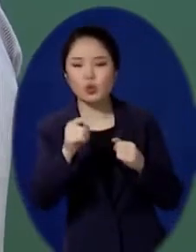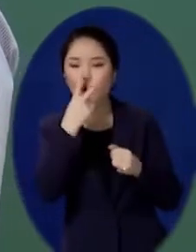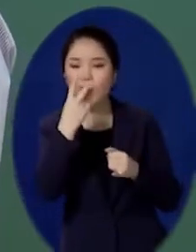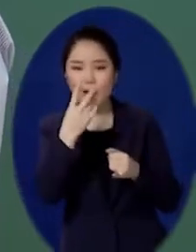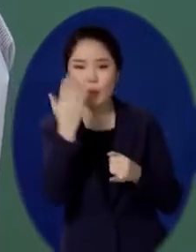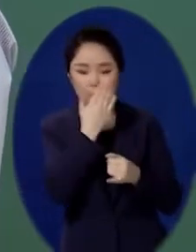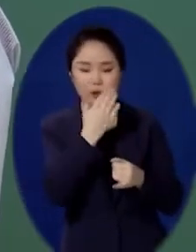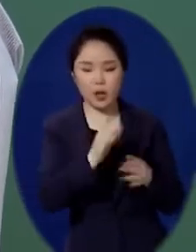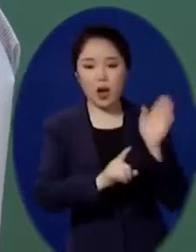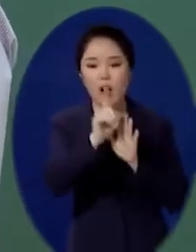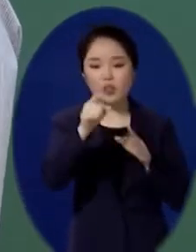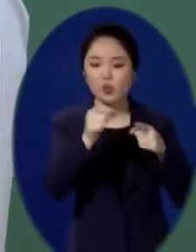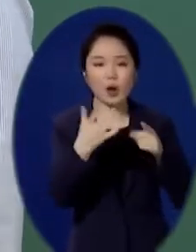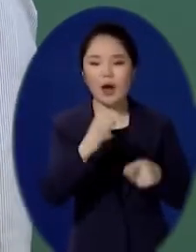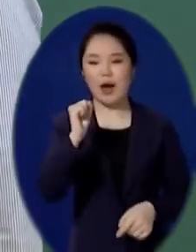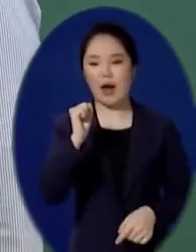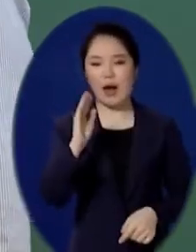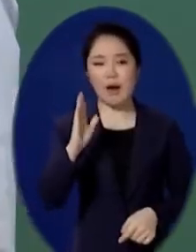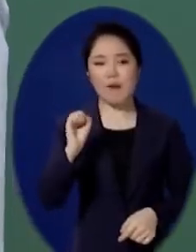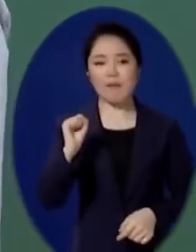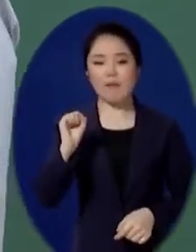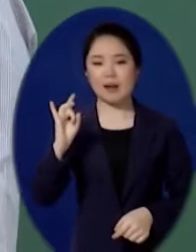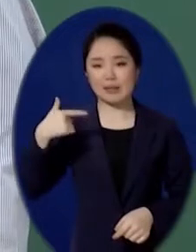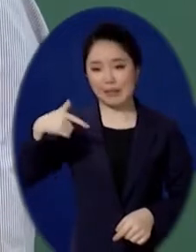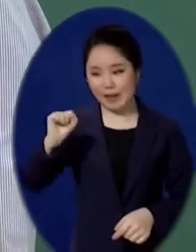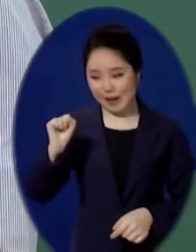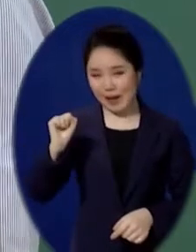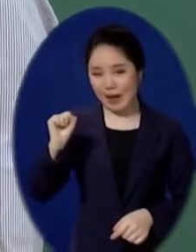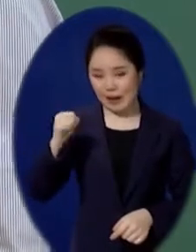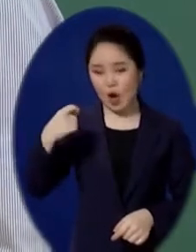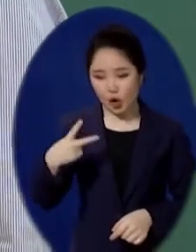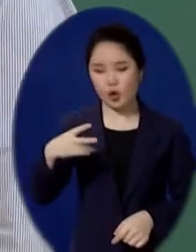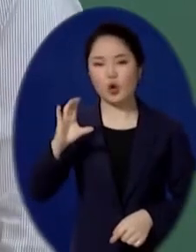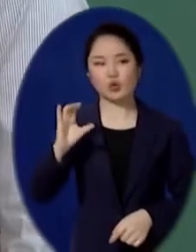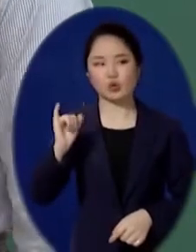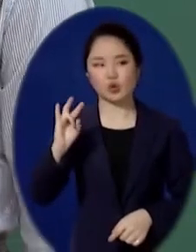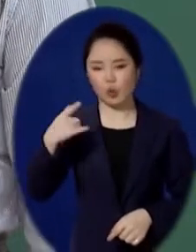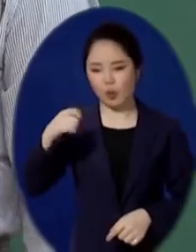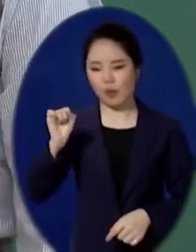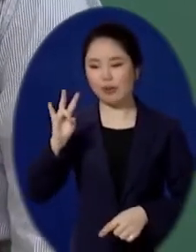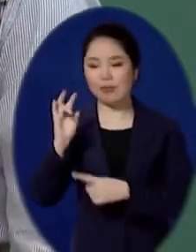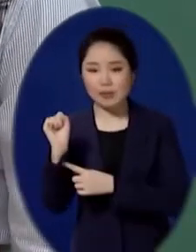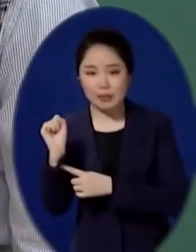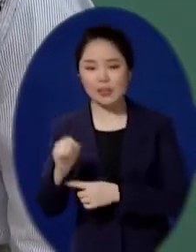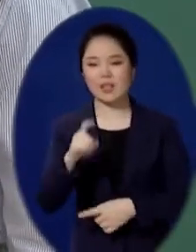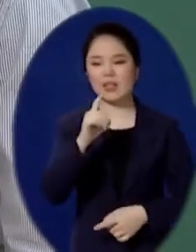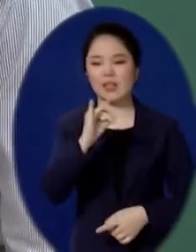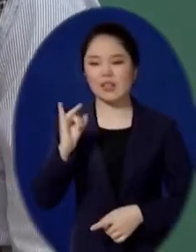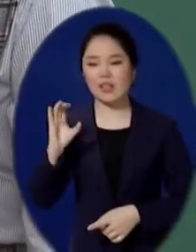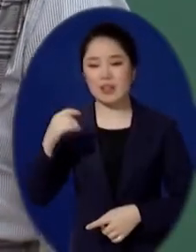үзье. Эхний үг авраг. Дараагийн үг сунгана. Дараагийн үг